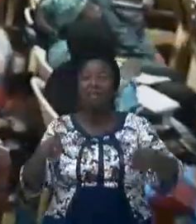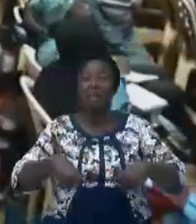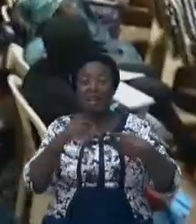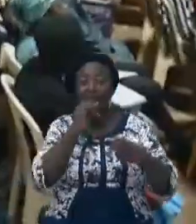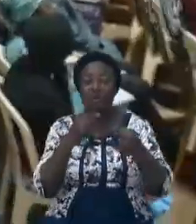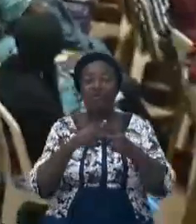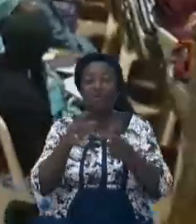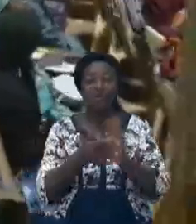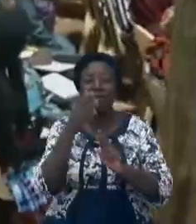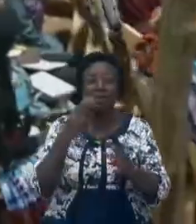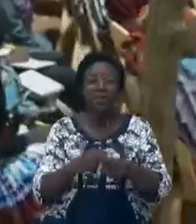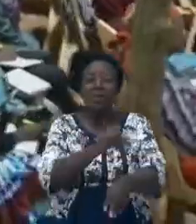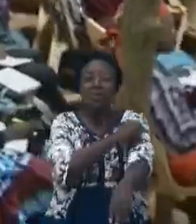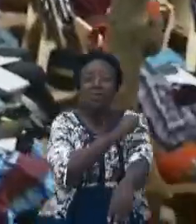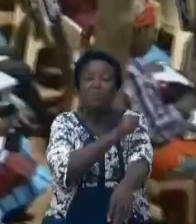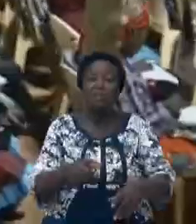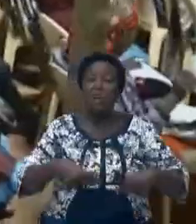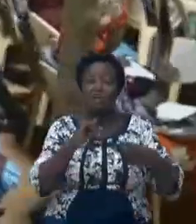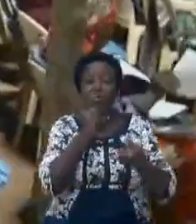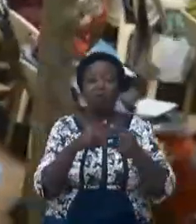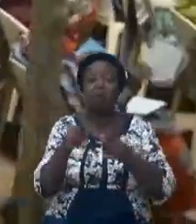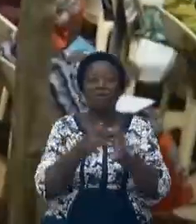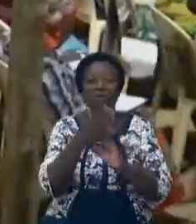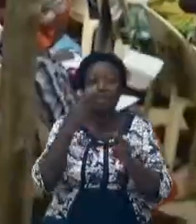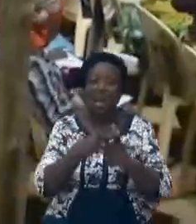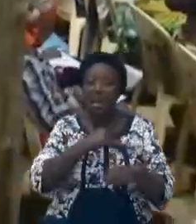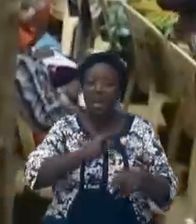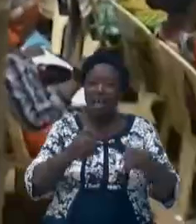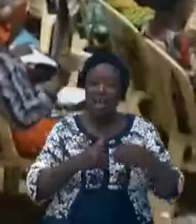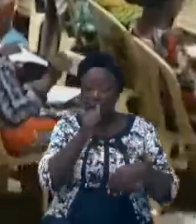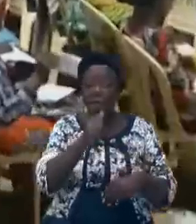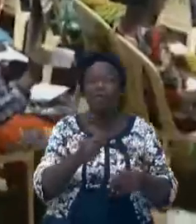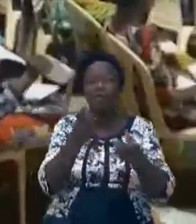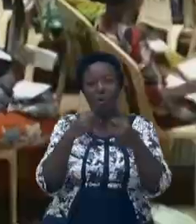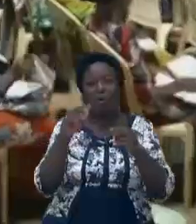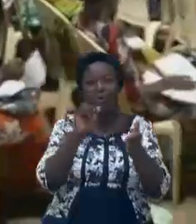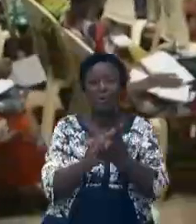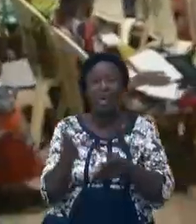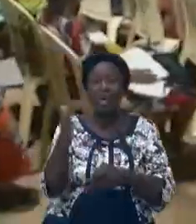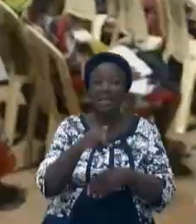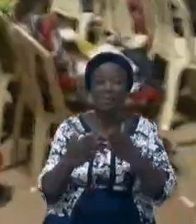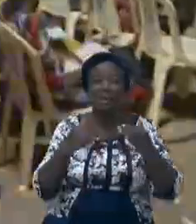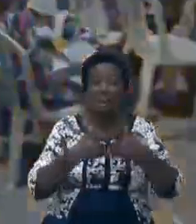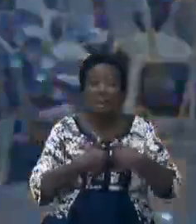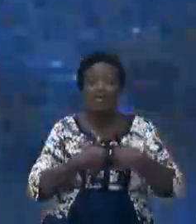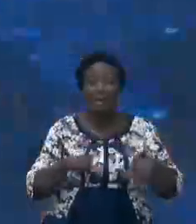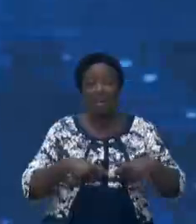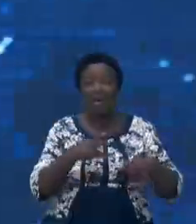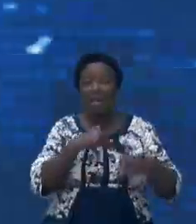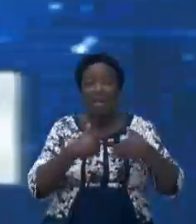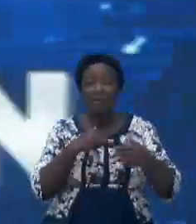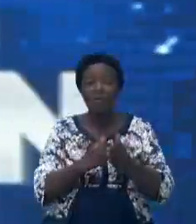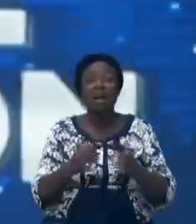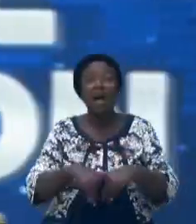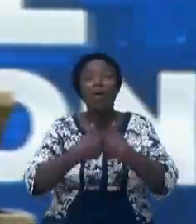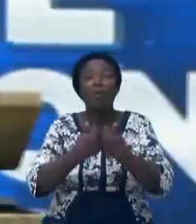taviers foutoir la vie naturelle vient pour toi je suis venu afin qu'ils aient calé